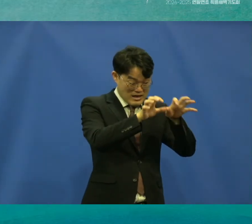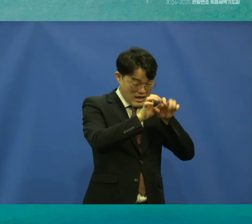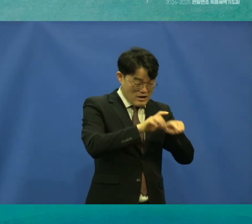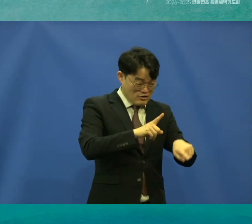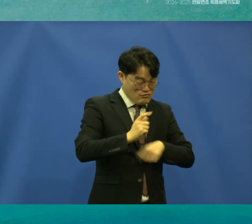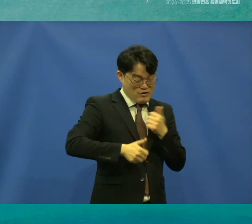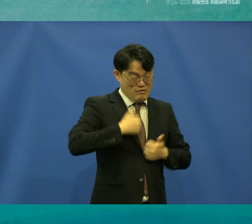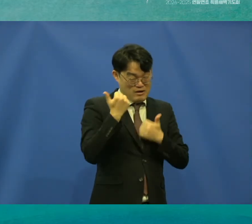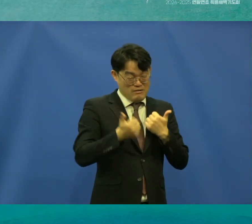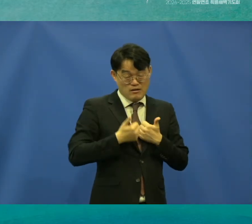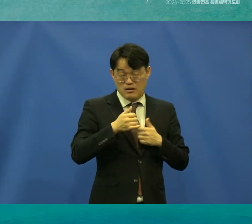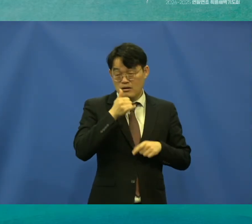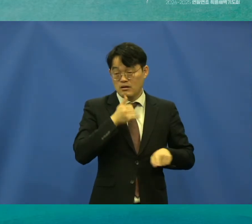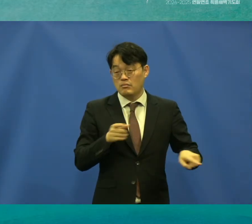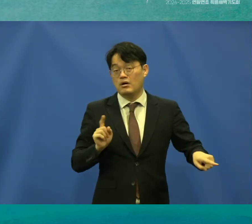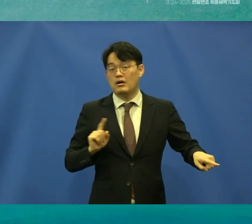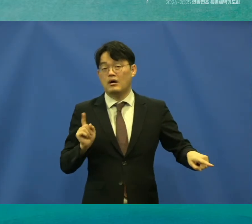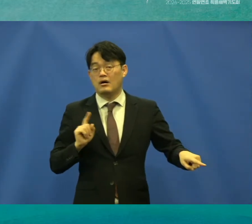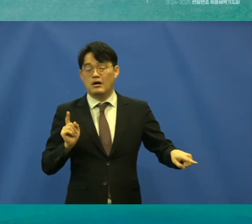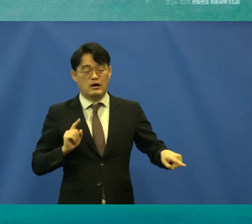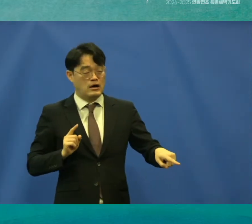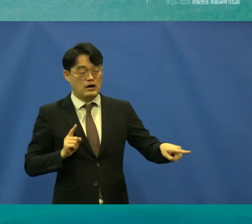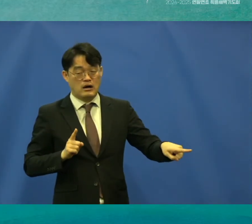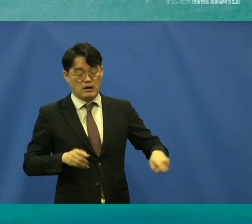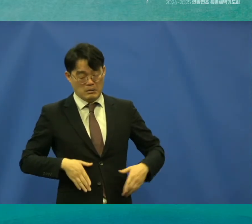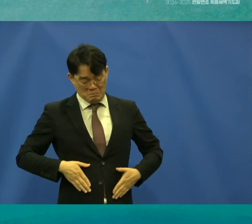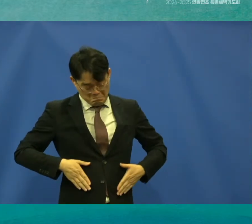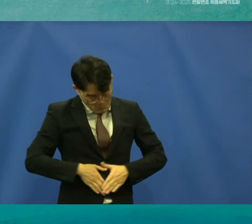얼마나 좀챙이에요.